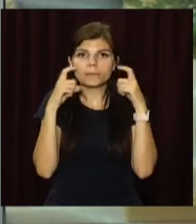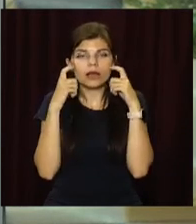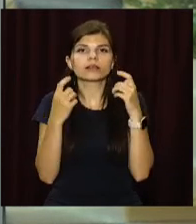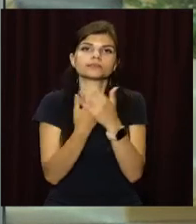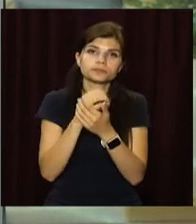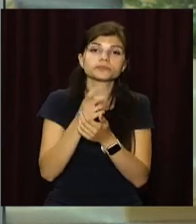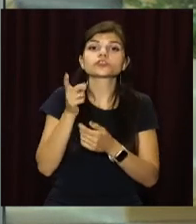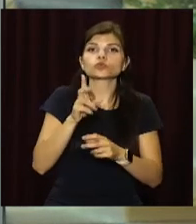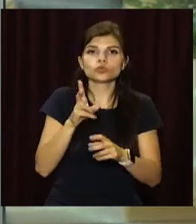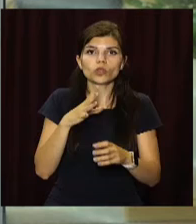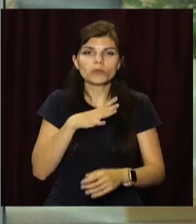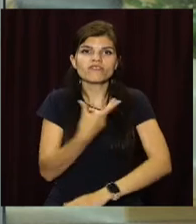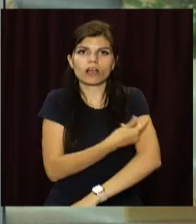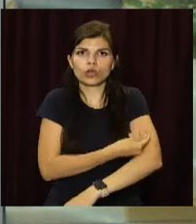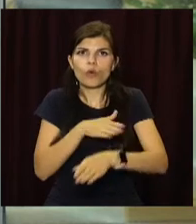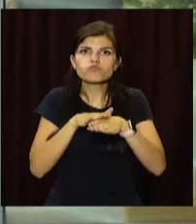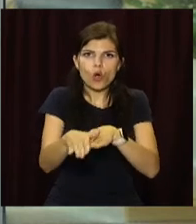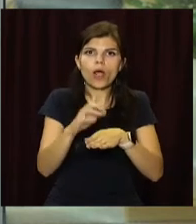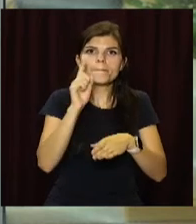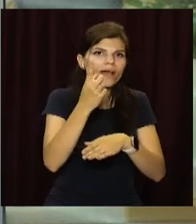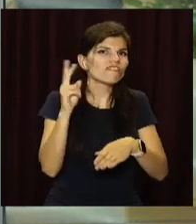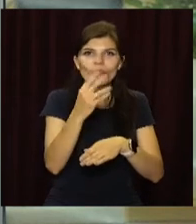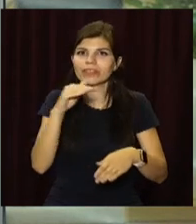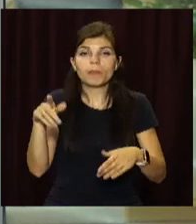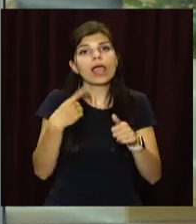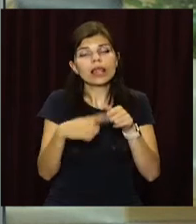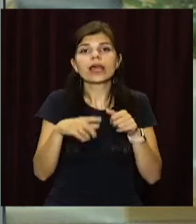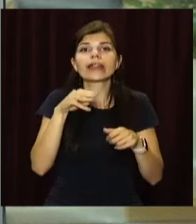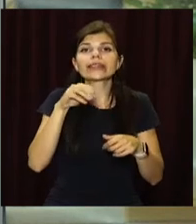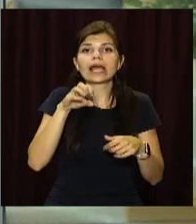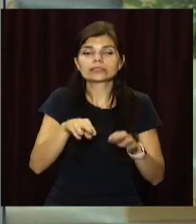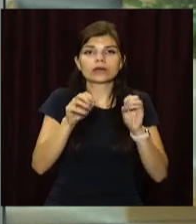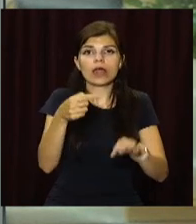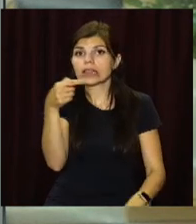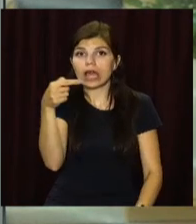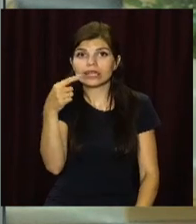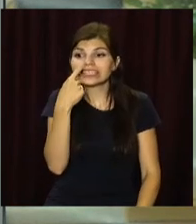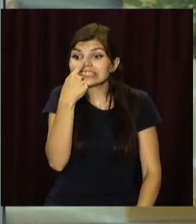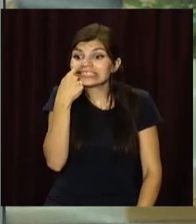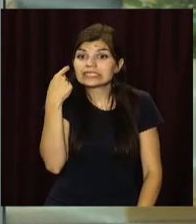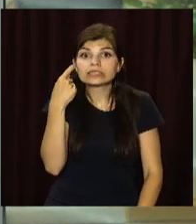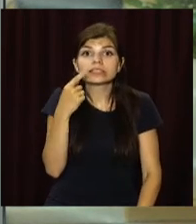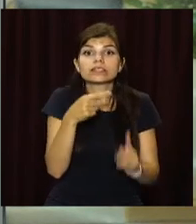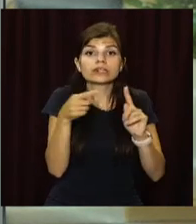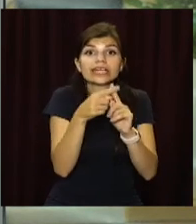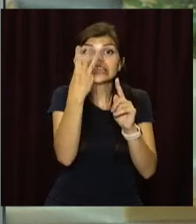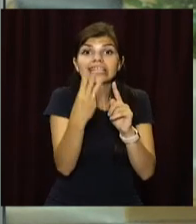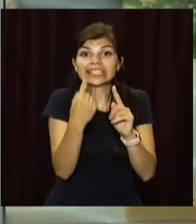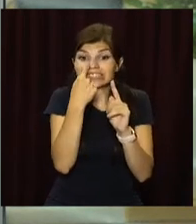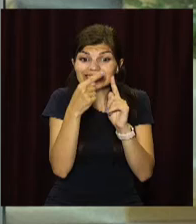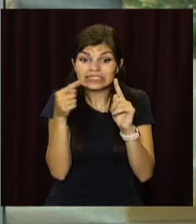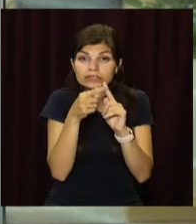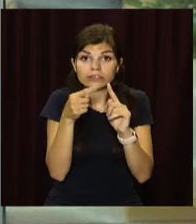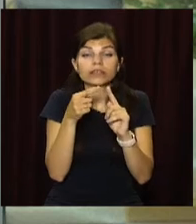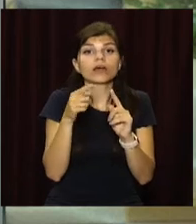хто пройшов повну вакцинацію від корони або ж має негативний тест на COVID-19, зроблений не раніше 3 днів тому,